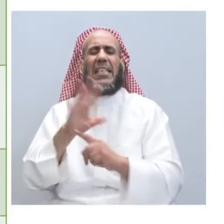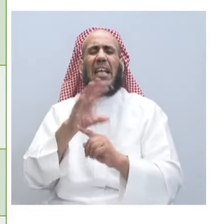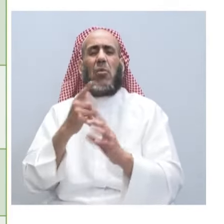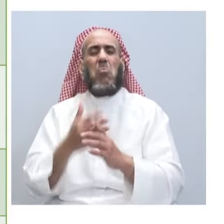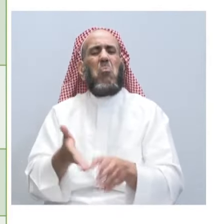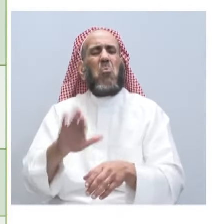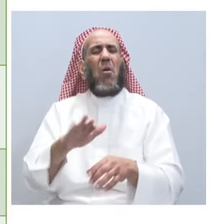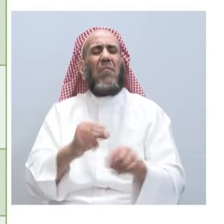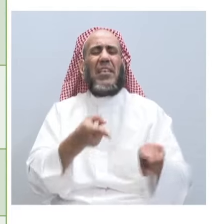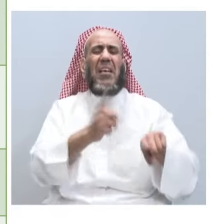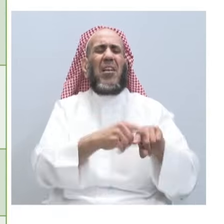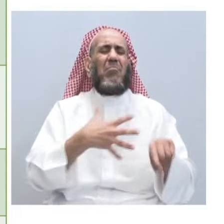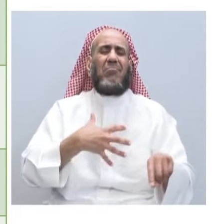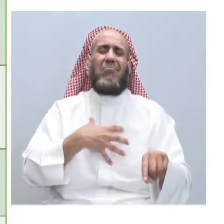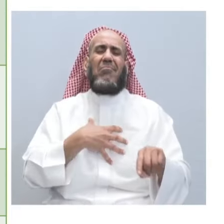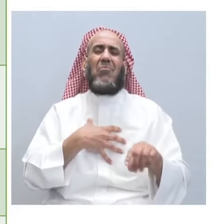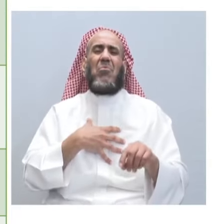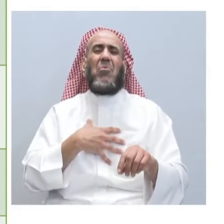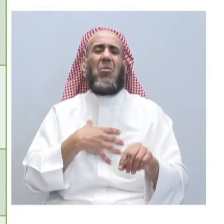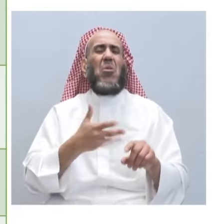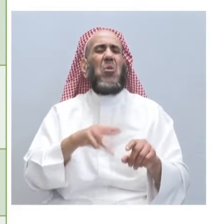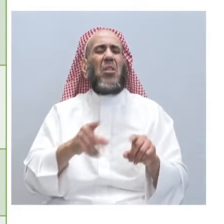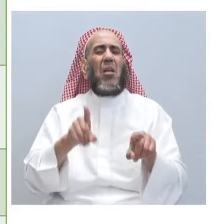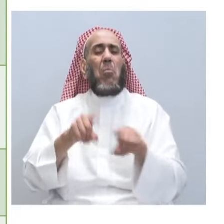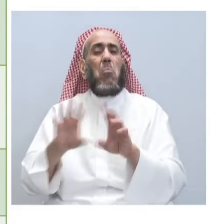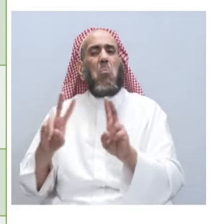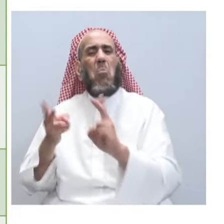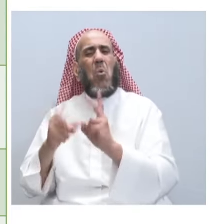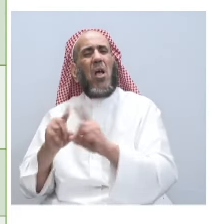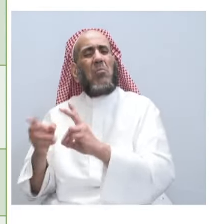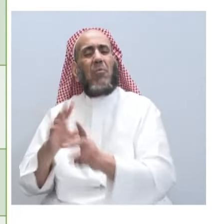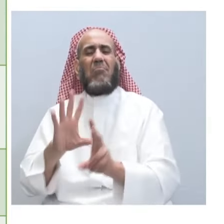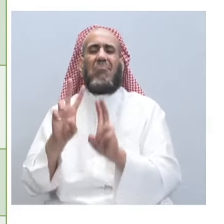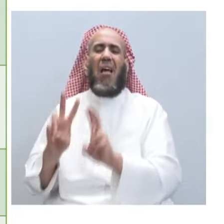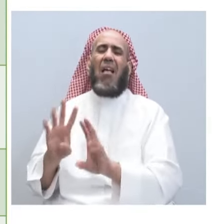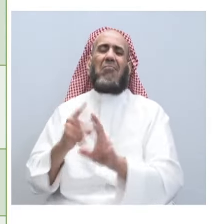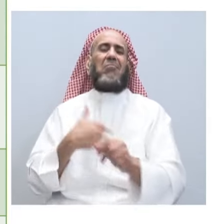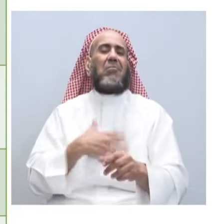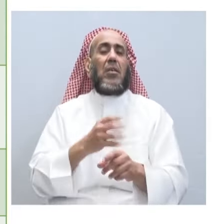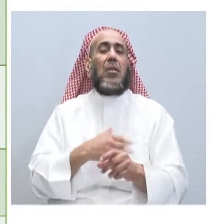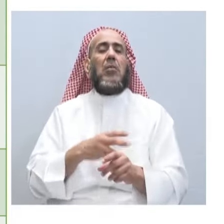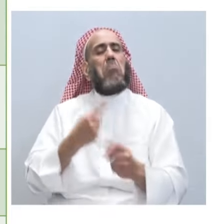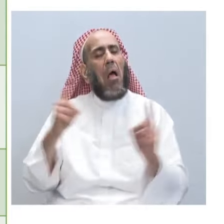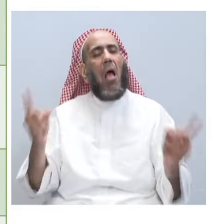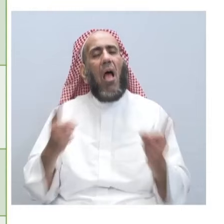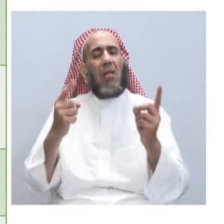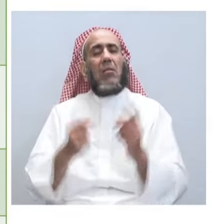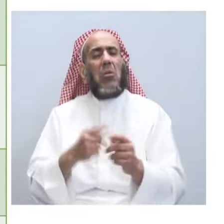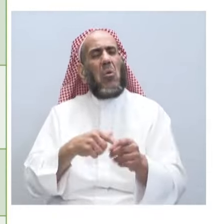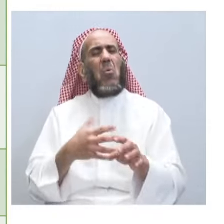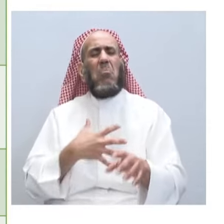بوفاه قريب والاعتذار عن مناسبه في هذا اليوم اح احسنتم تصرف طبيعي الانسان